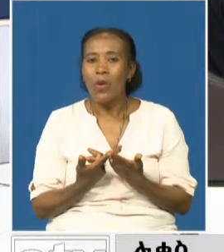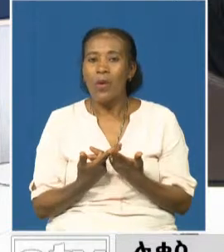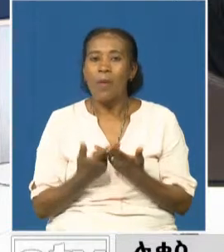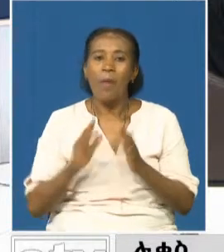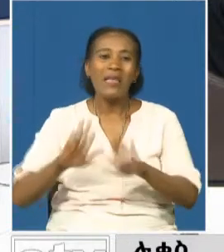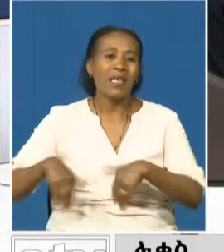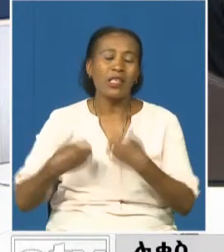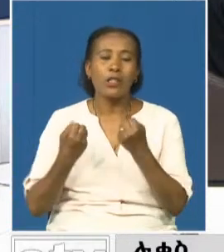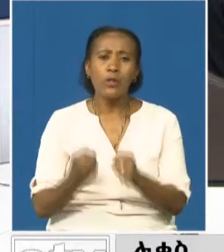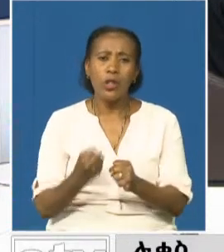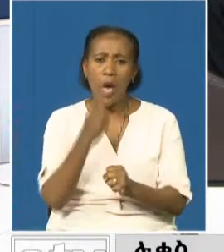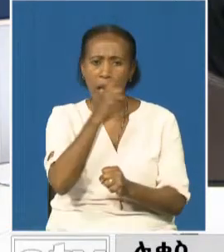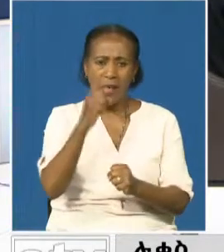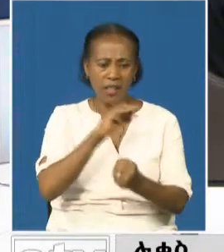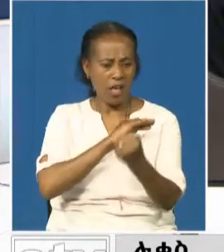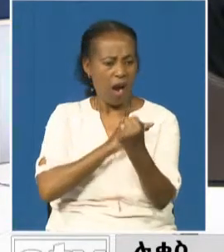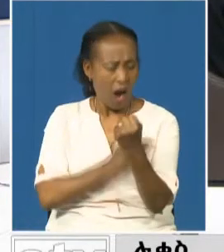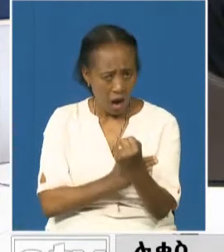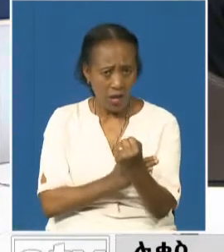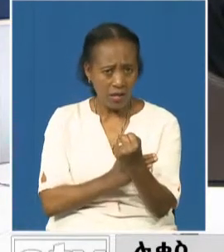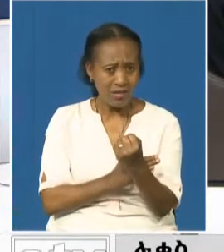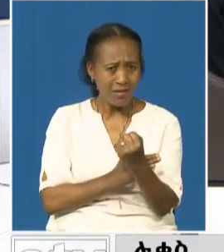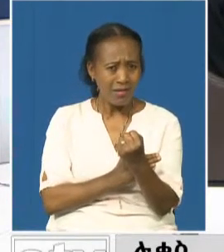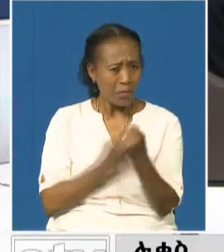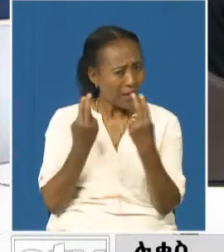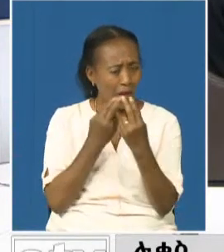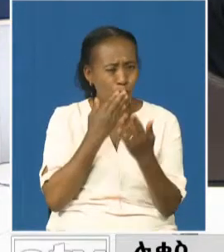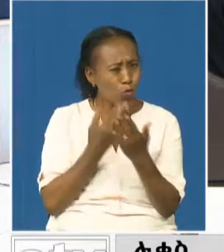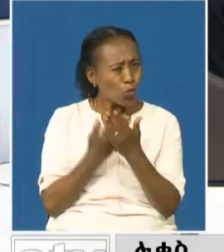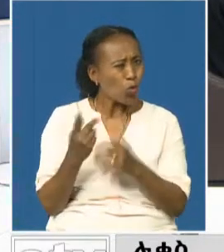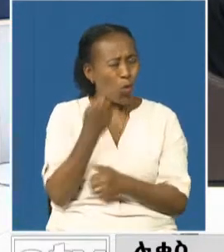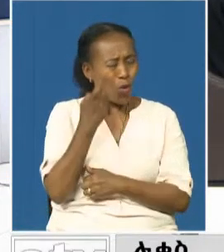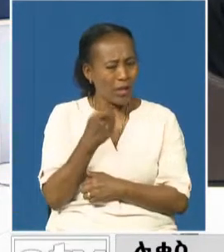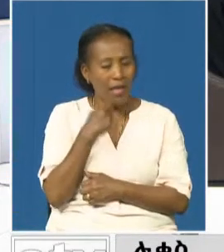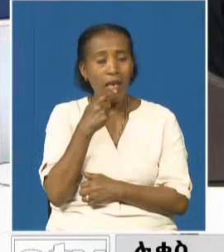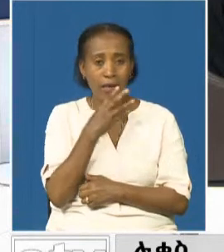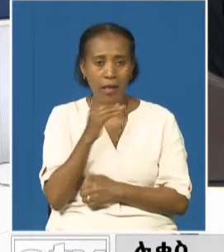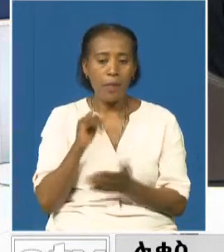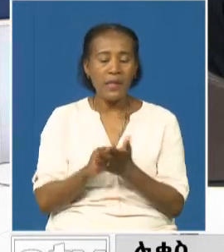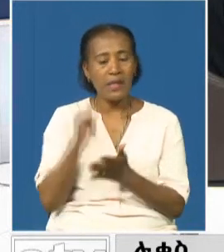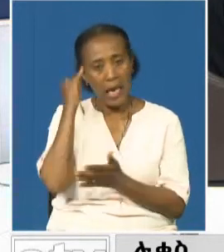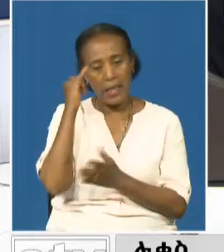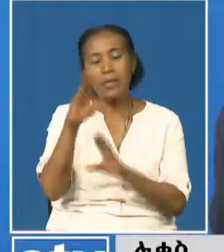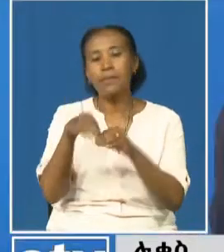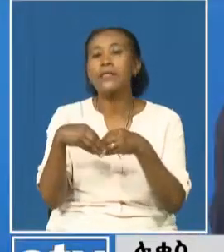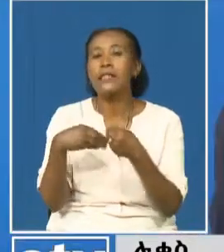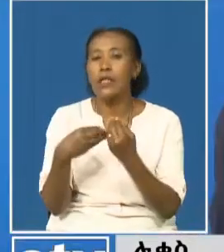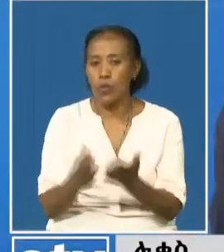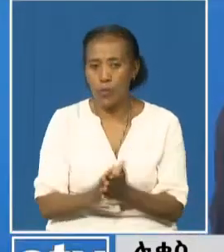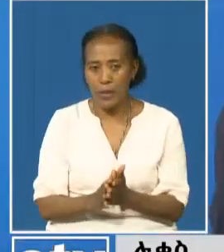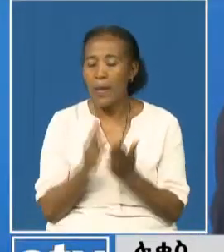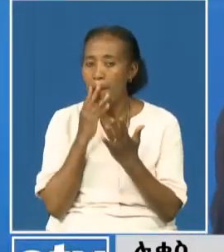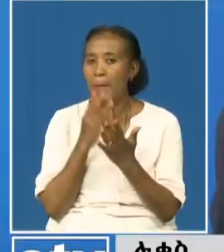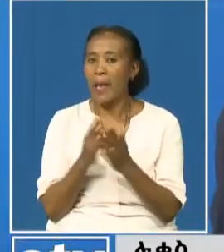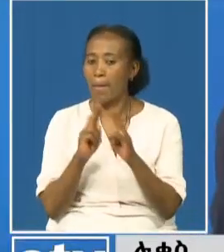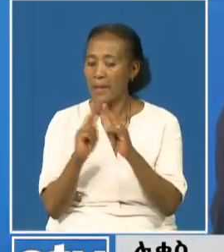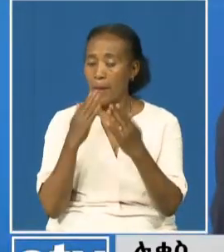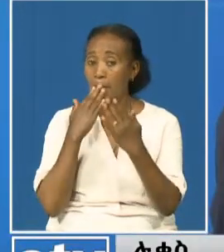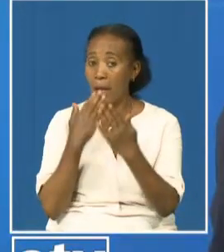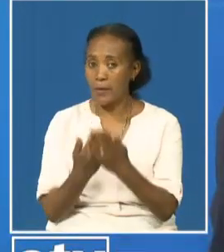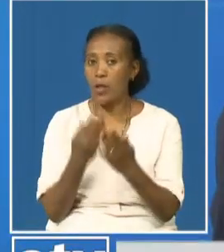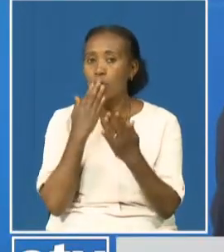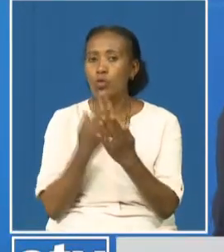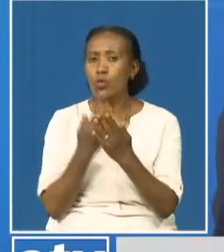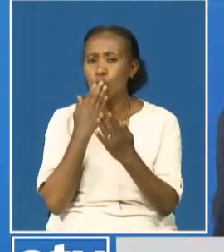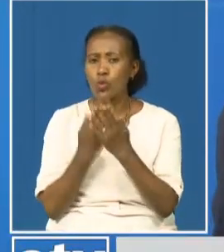ማስቀረት የሚቻለው? አንዳንዴ ኃይል መጠቀም ጥሩ ይሆን ላለሁኝና በዚህ በኩል አስተያየት ብሰጡበት። መልካም፣ በጣም እናመሰግናለን።